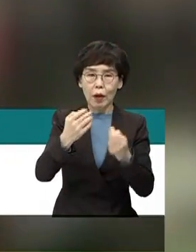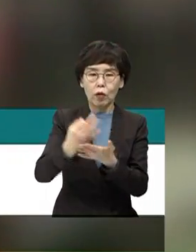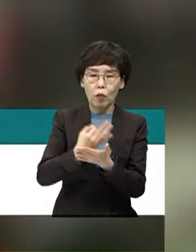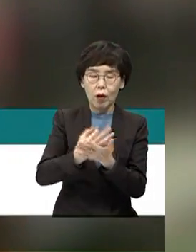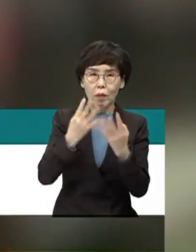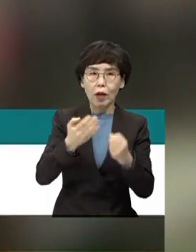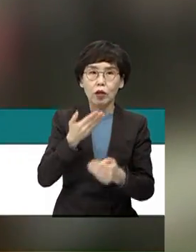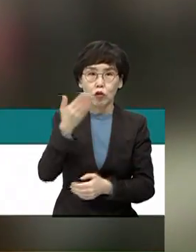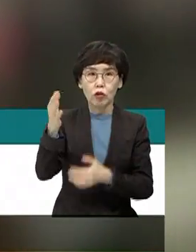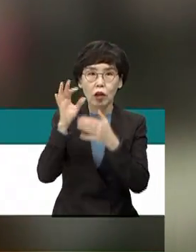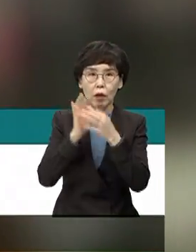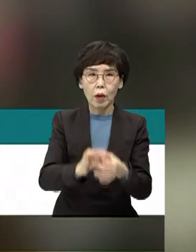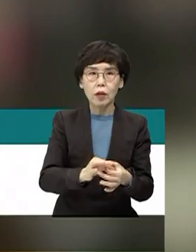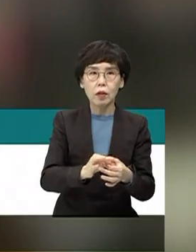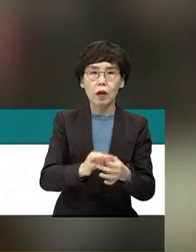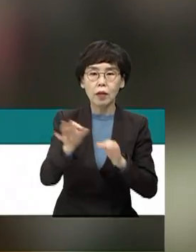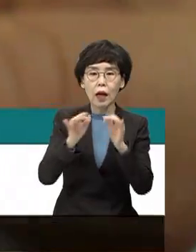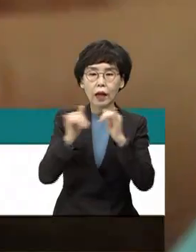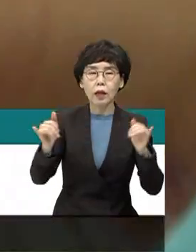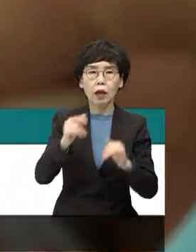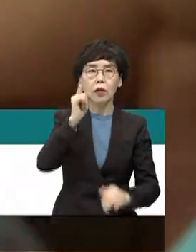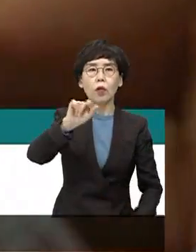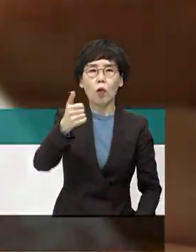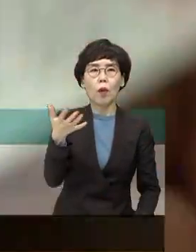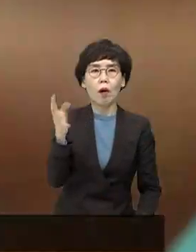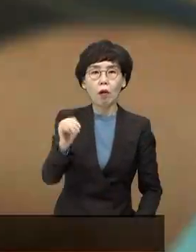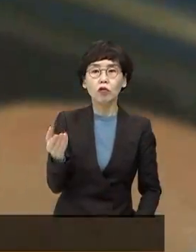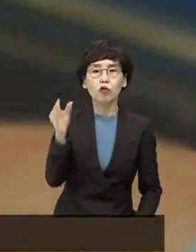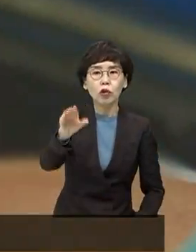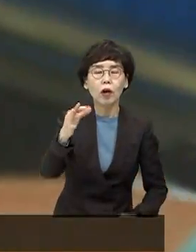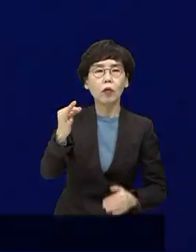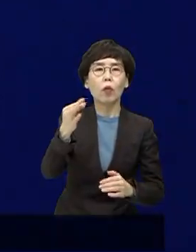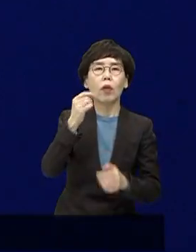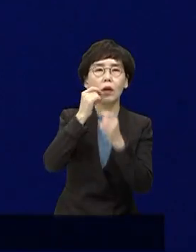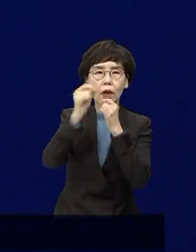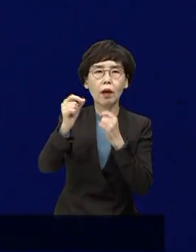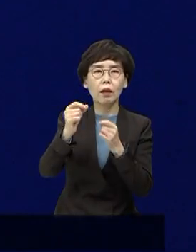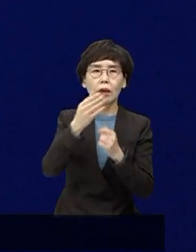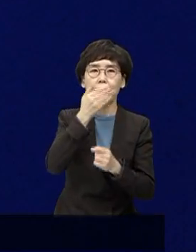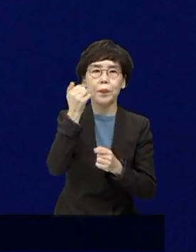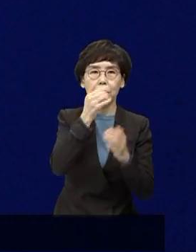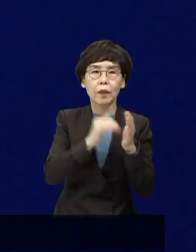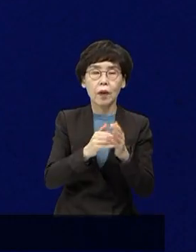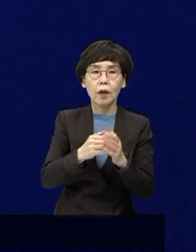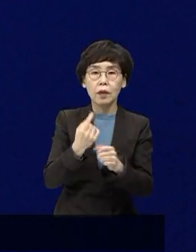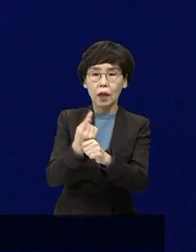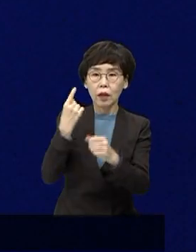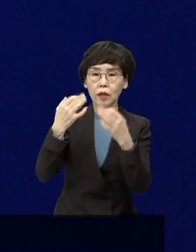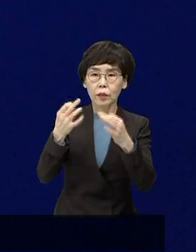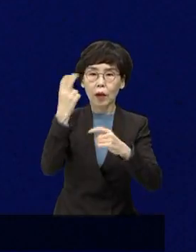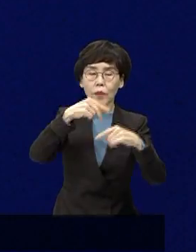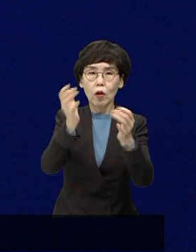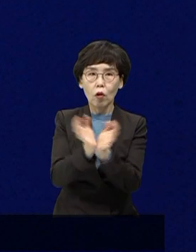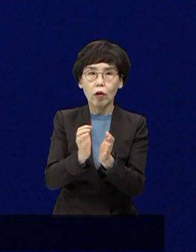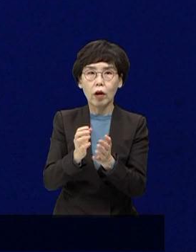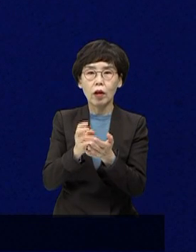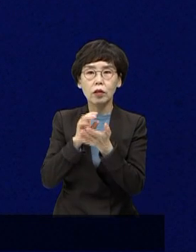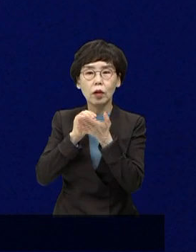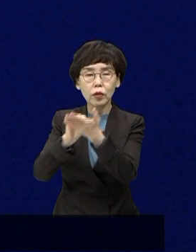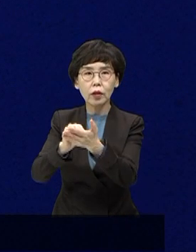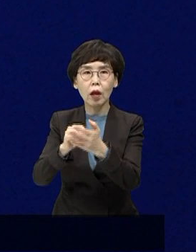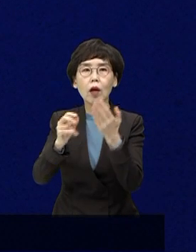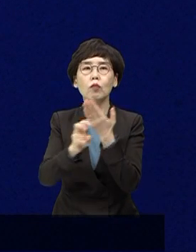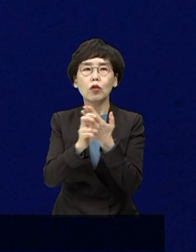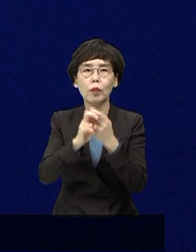명에게서 무려 1,500억 원의 투자금을 가로챈 겁니다. 지난해 금융감독원에 접수된 불법 사금융 피해